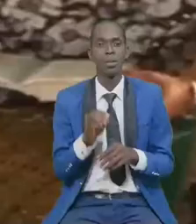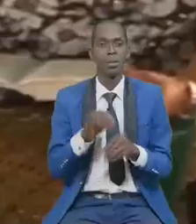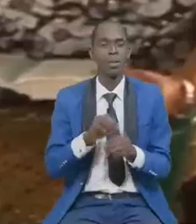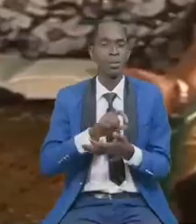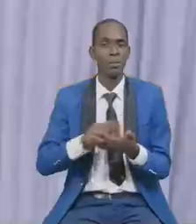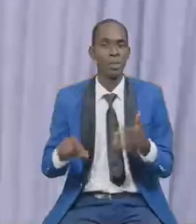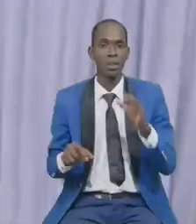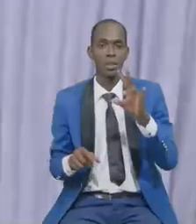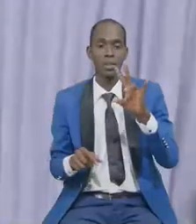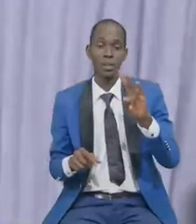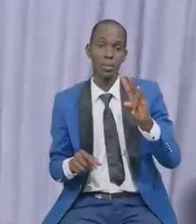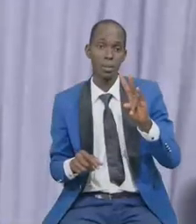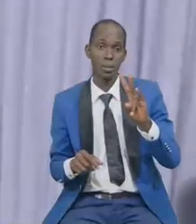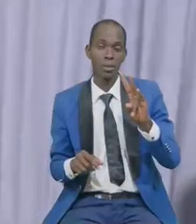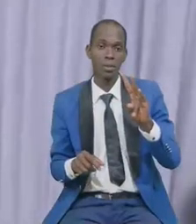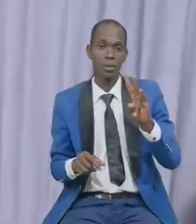17.